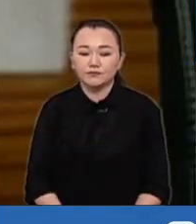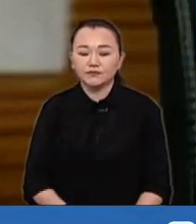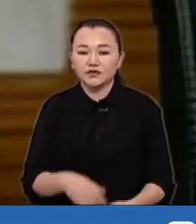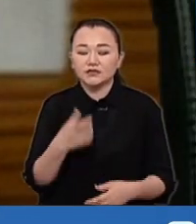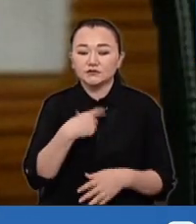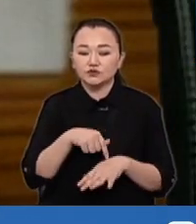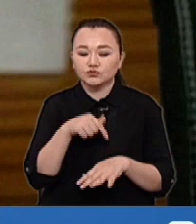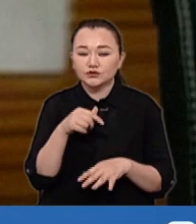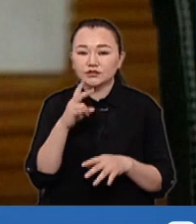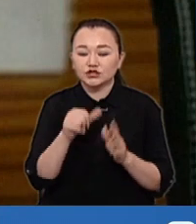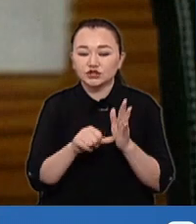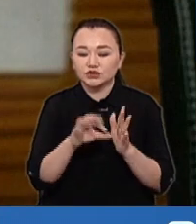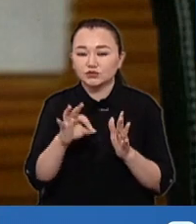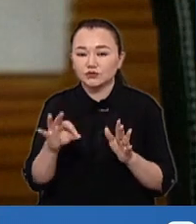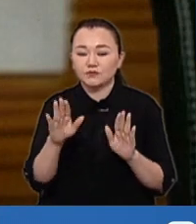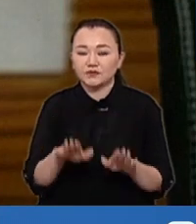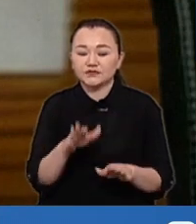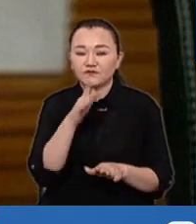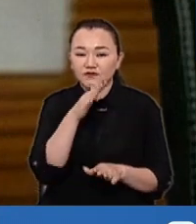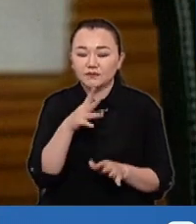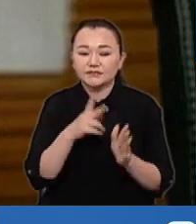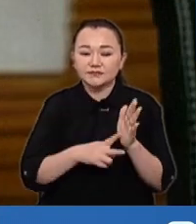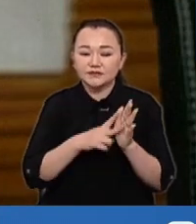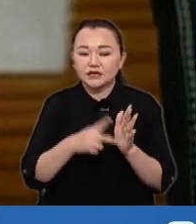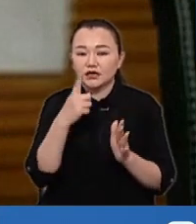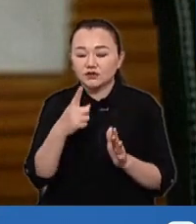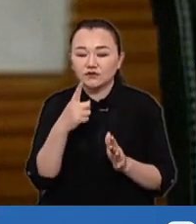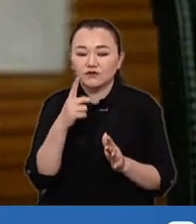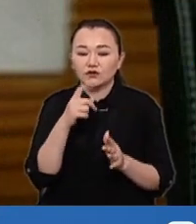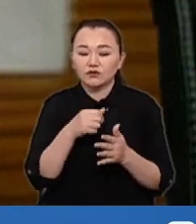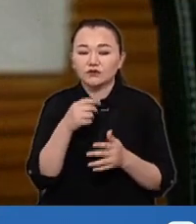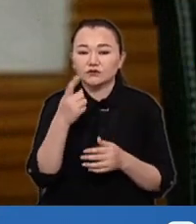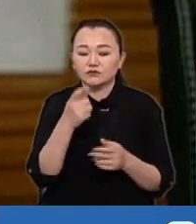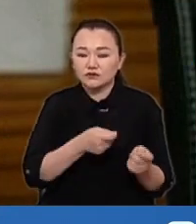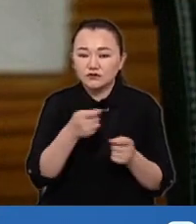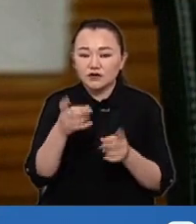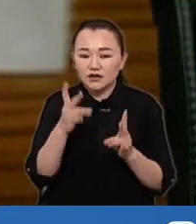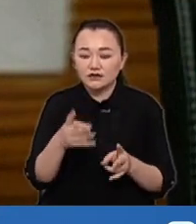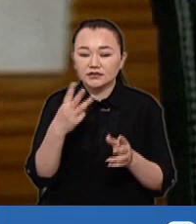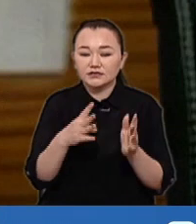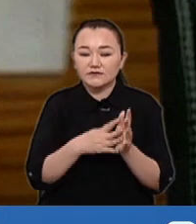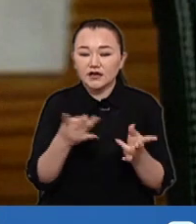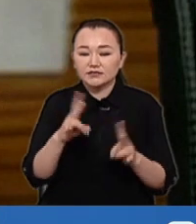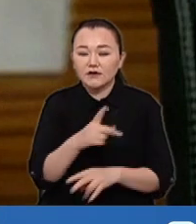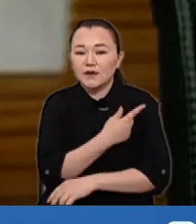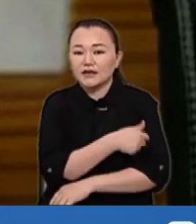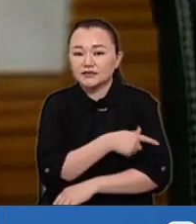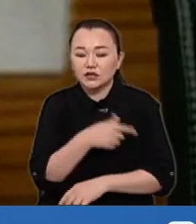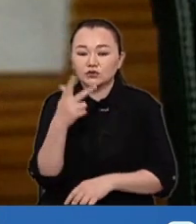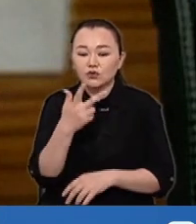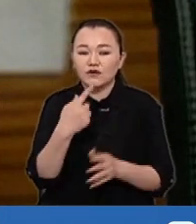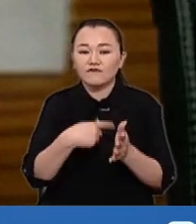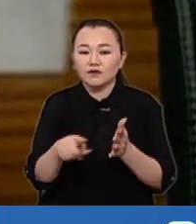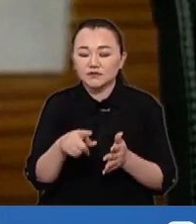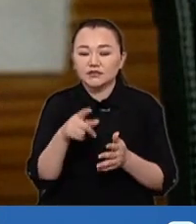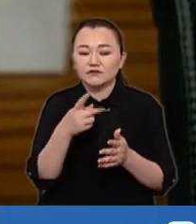По состоянию на 6:00 по местному времени из 71 доставленного раненого 39 остались в больнице. Трое